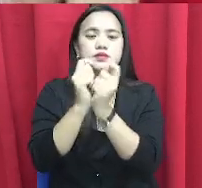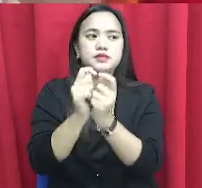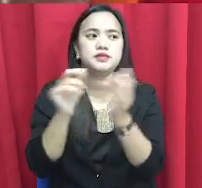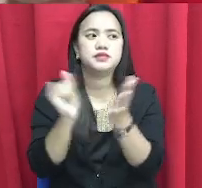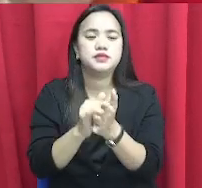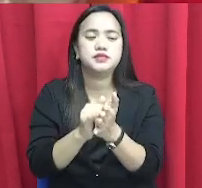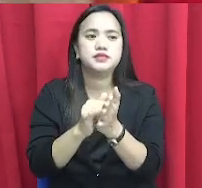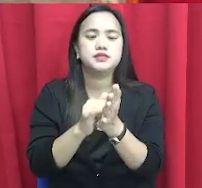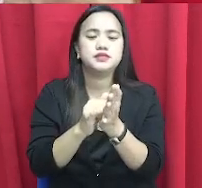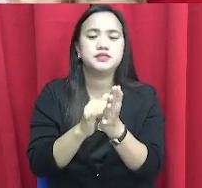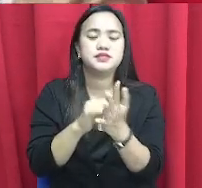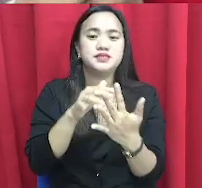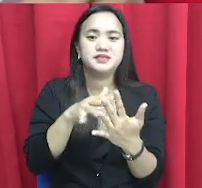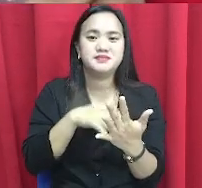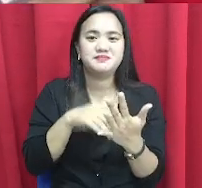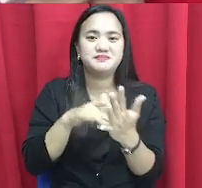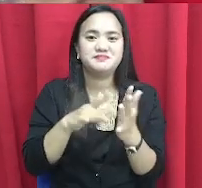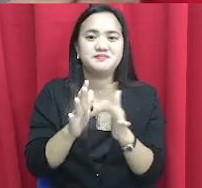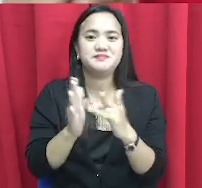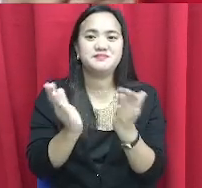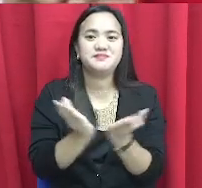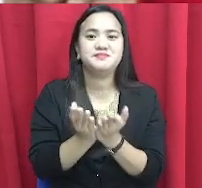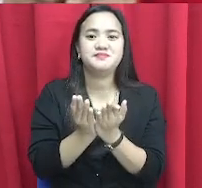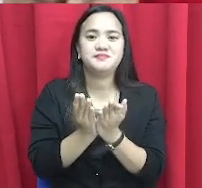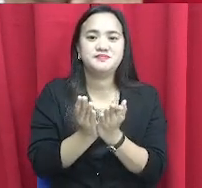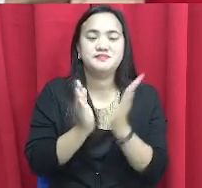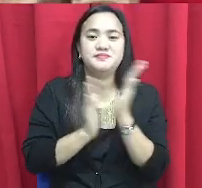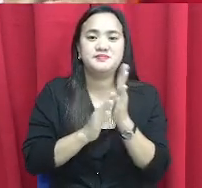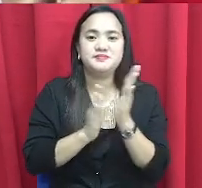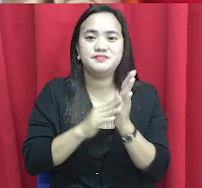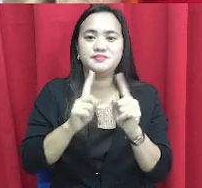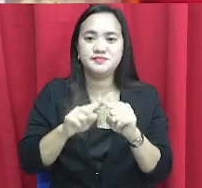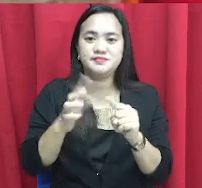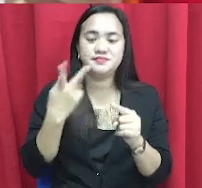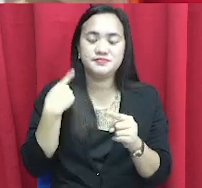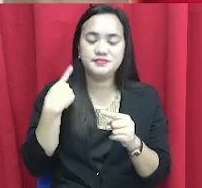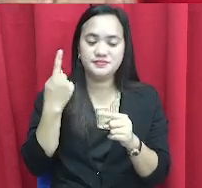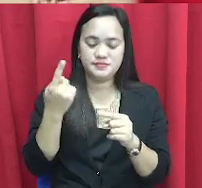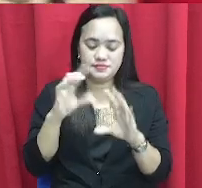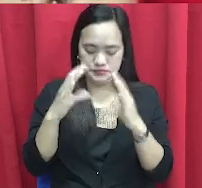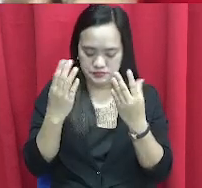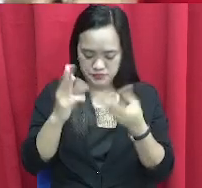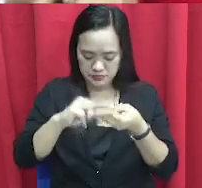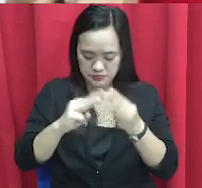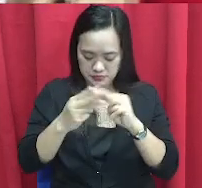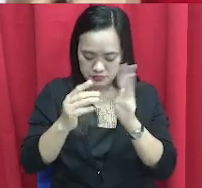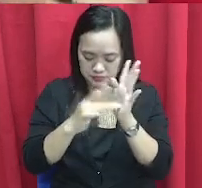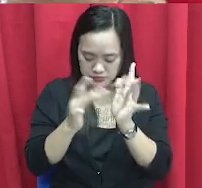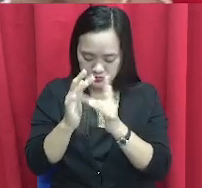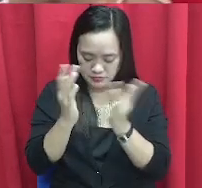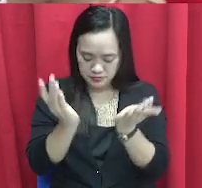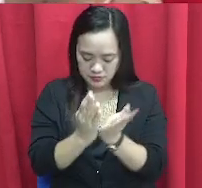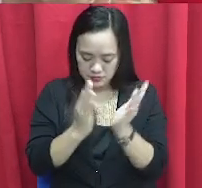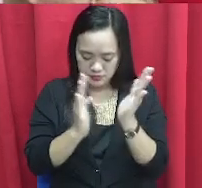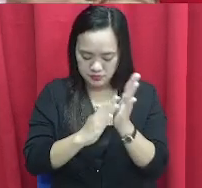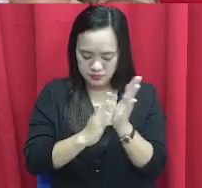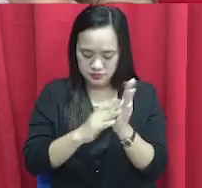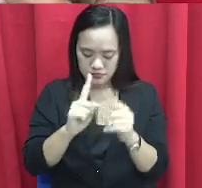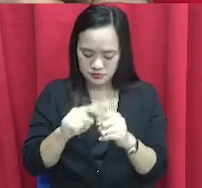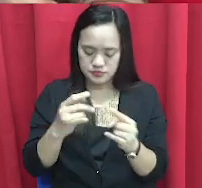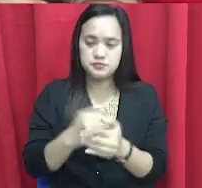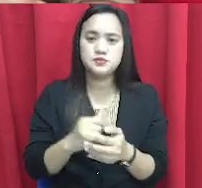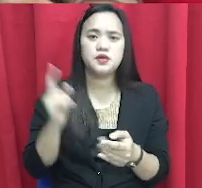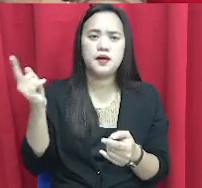at mda po kami magm po kaming dalawa Ano po kaya nga mula po doon ako personally Mayon po akong